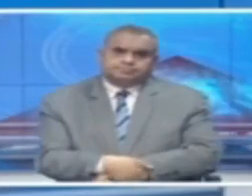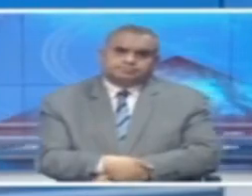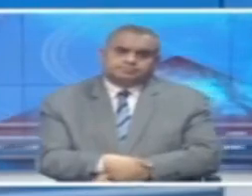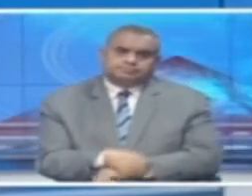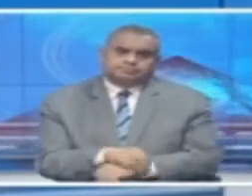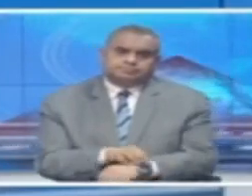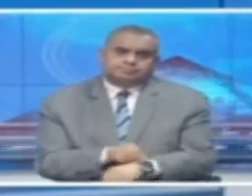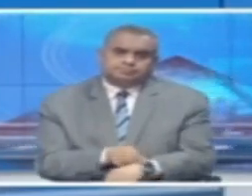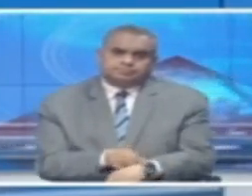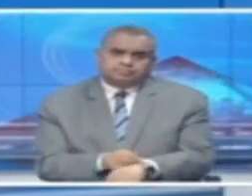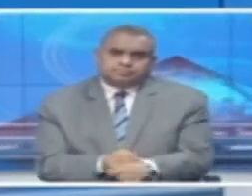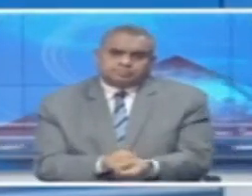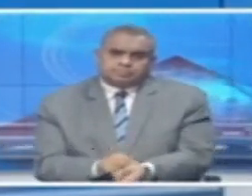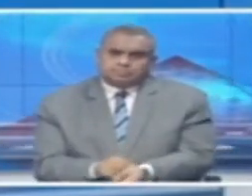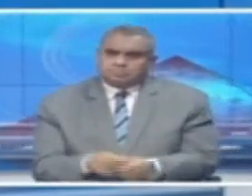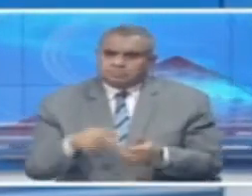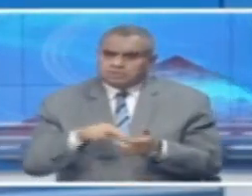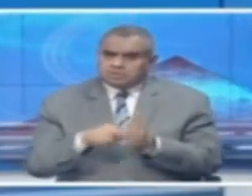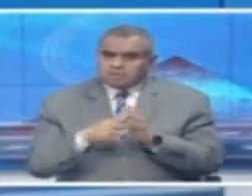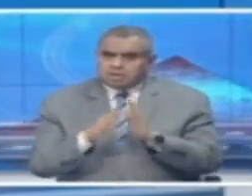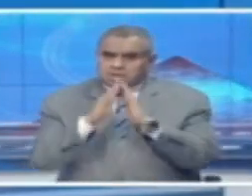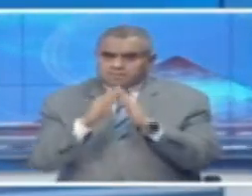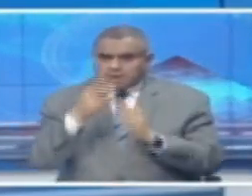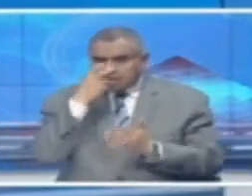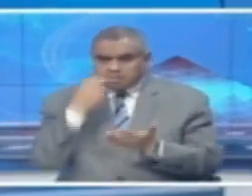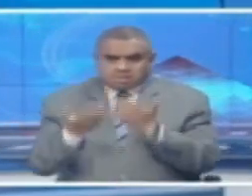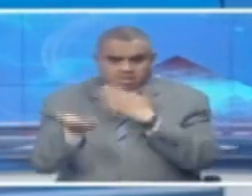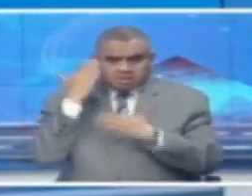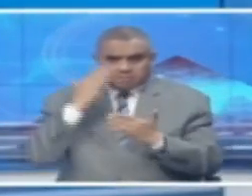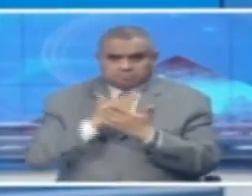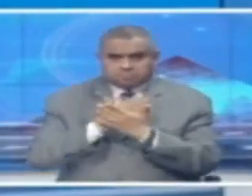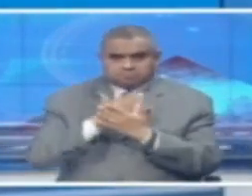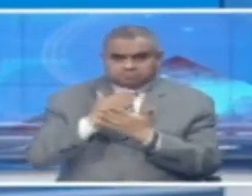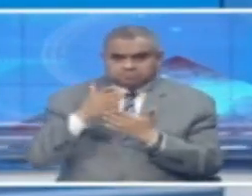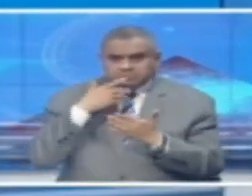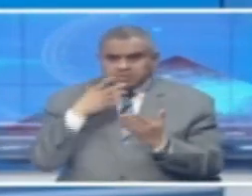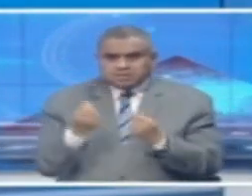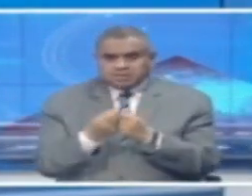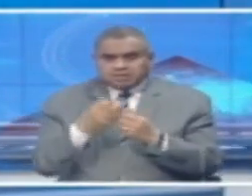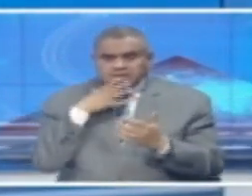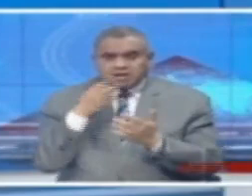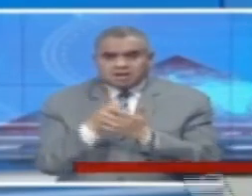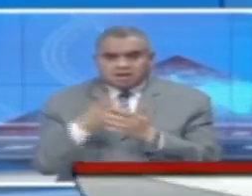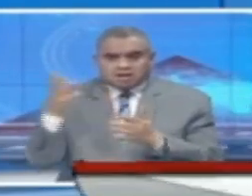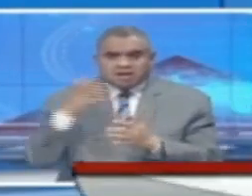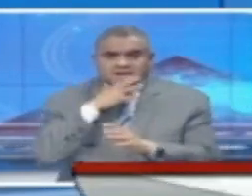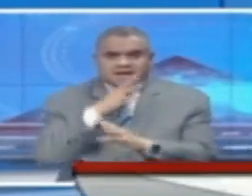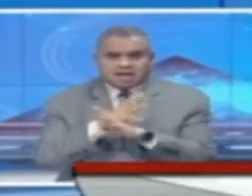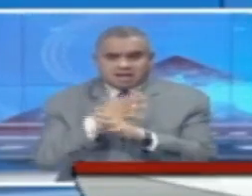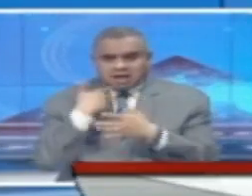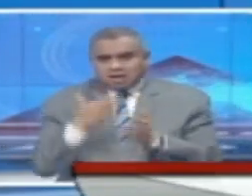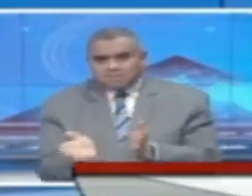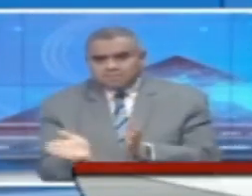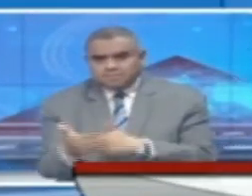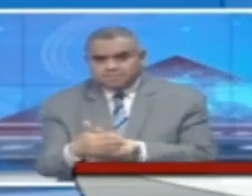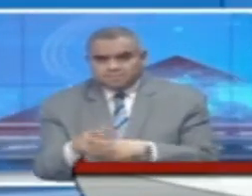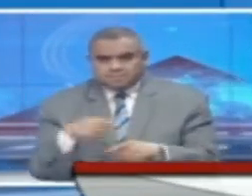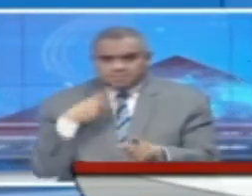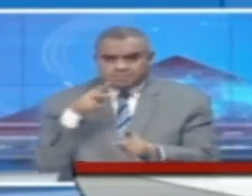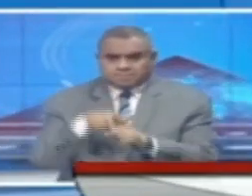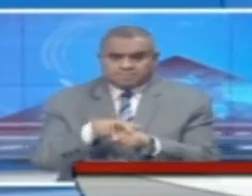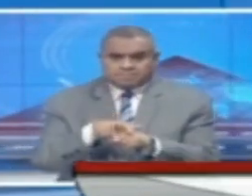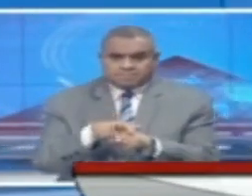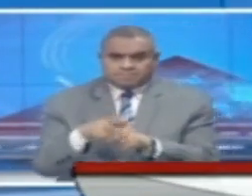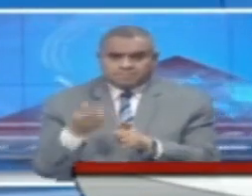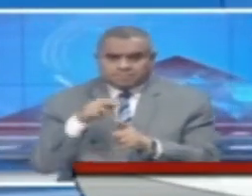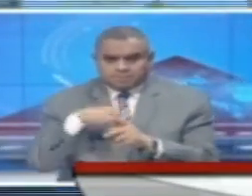الدولة المصرية دولة كانت مختطفة من فصيل كان يرغب في تغيير الهوية المصرية، لأن تعود